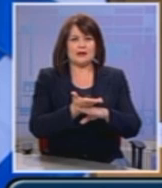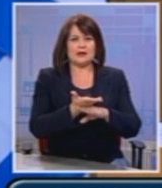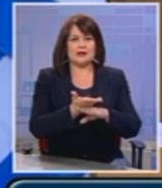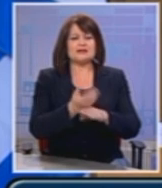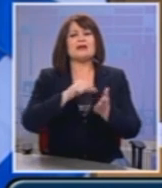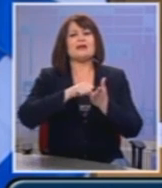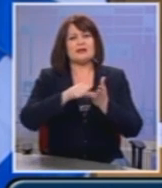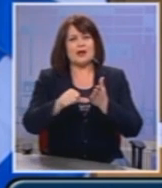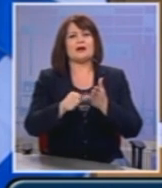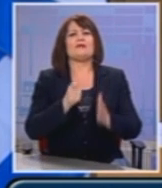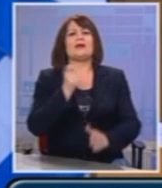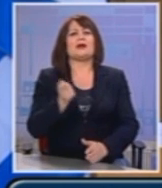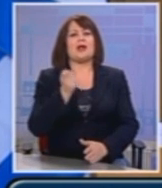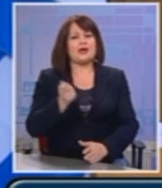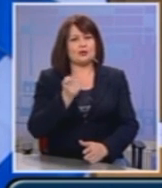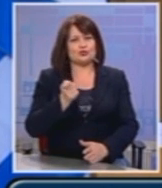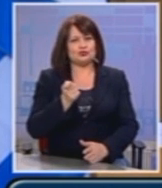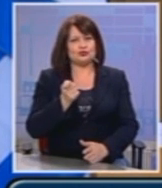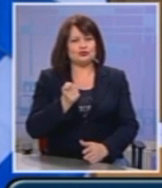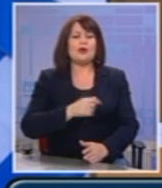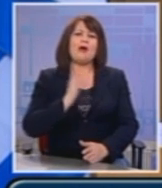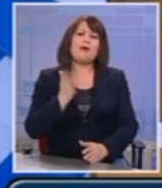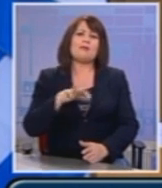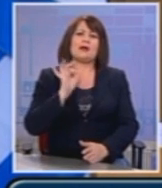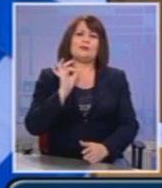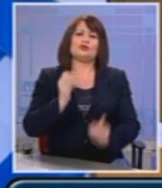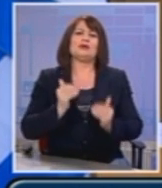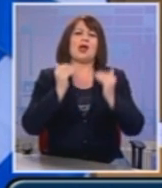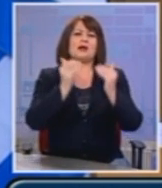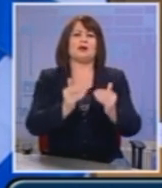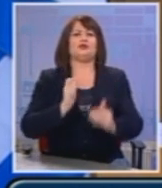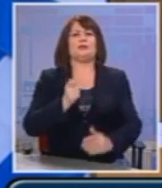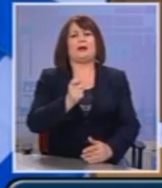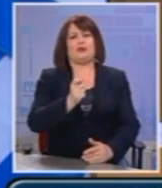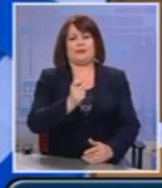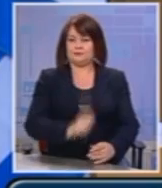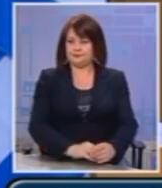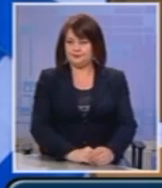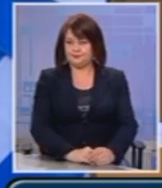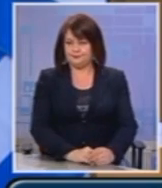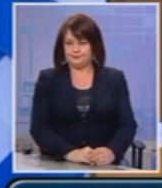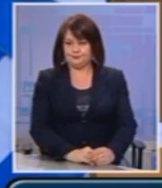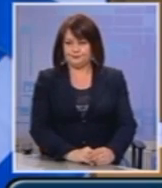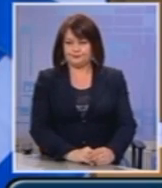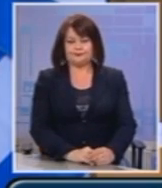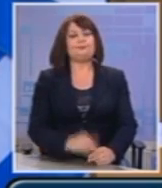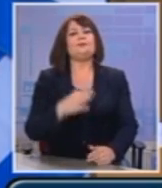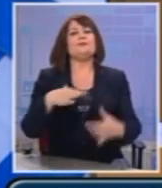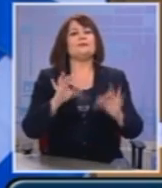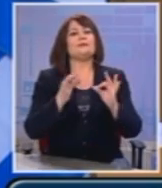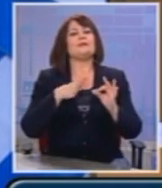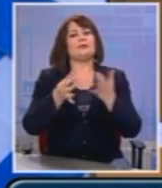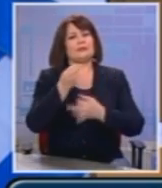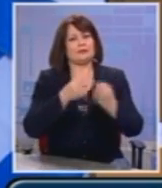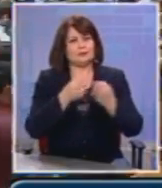διαγραφής του χρέους σε κάθε δε περίπτωση της αναστολής αποπληρωμής του θέλω καταρ χς